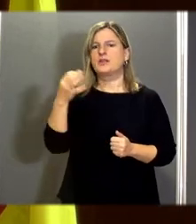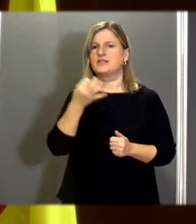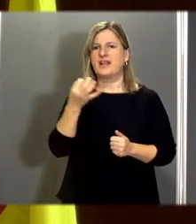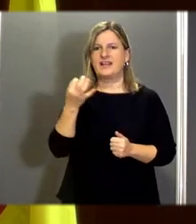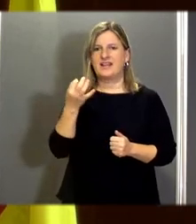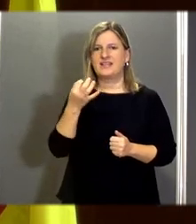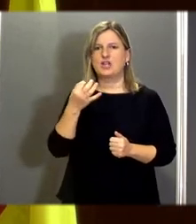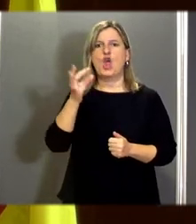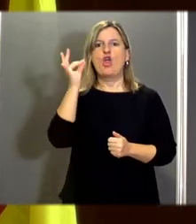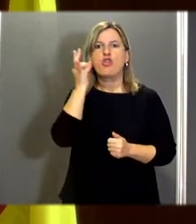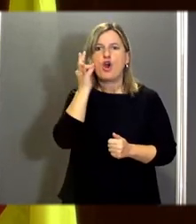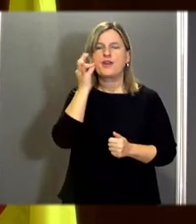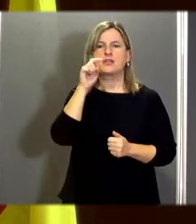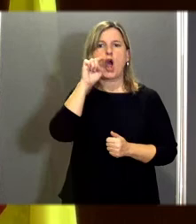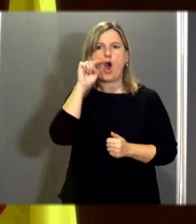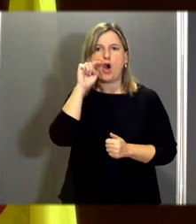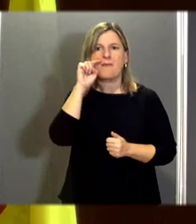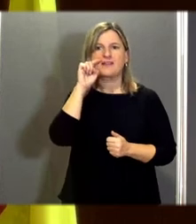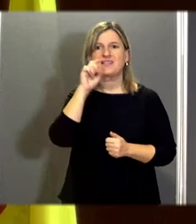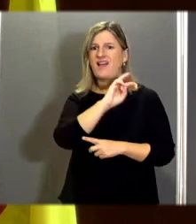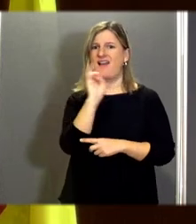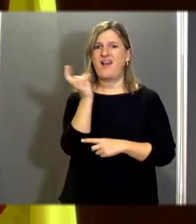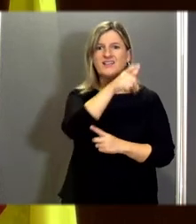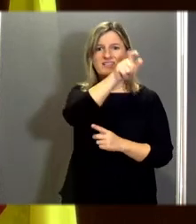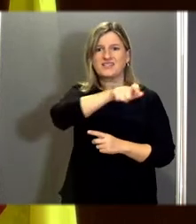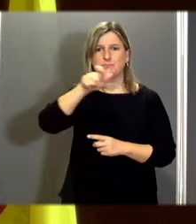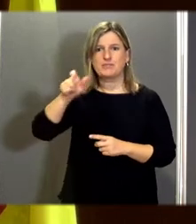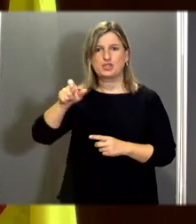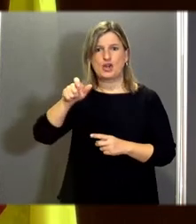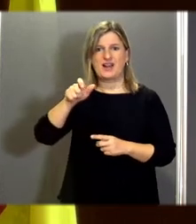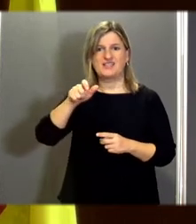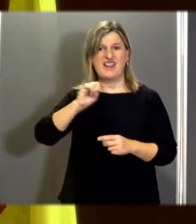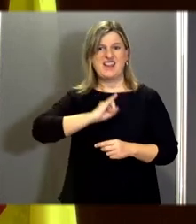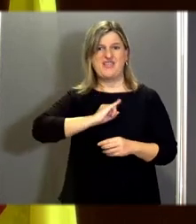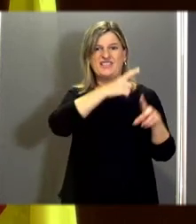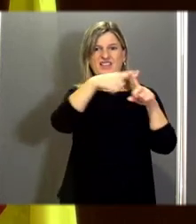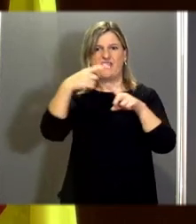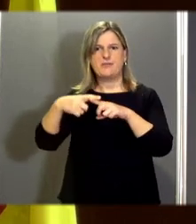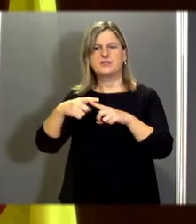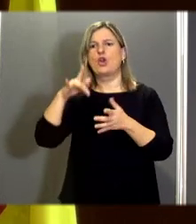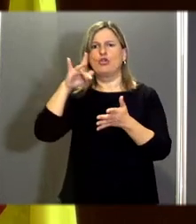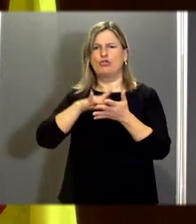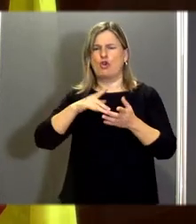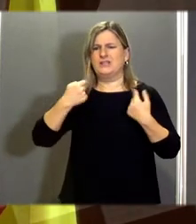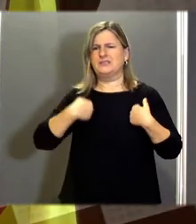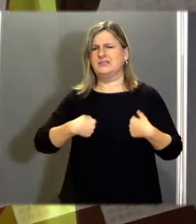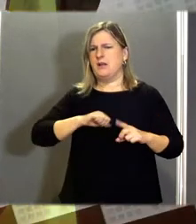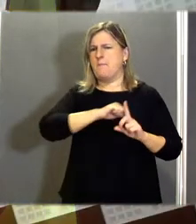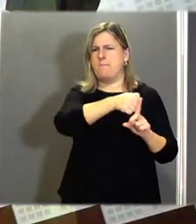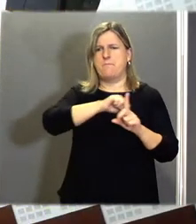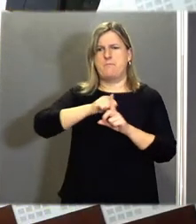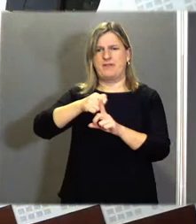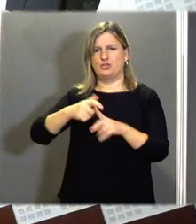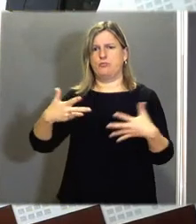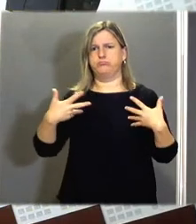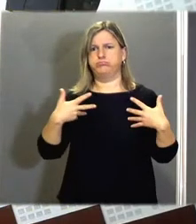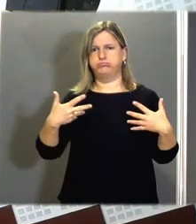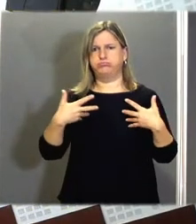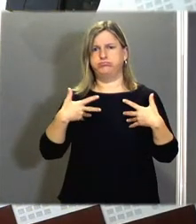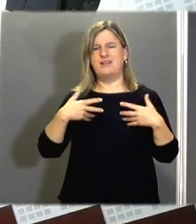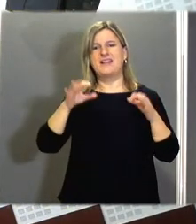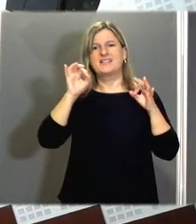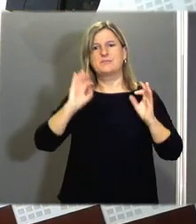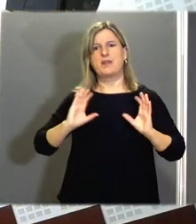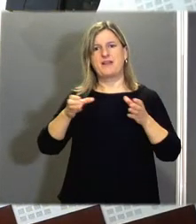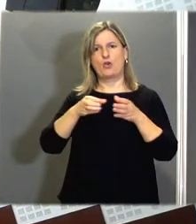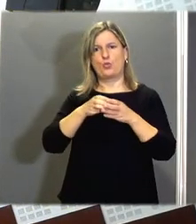patides per dones, homes i altres persones d'identitats diverses, especialment dels grups més oprimits